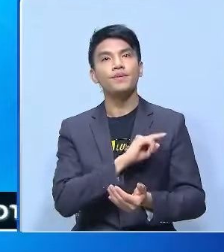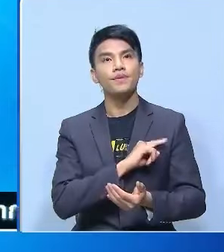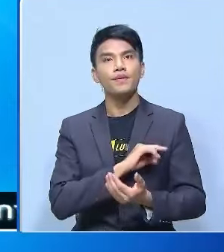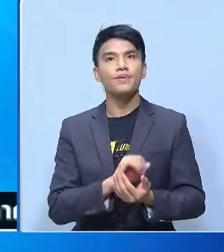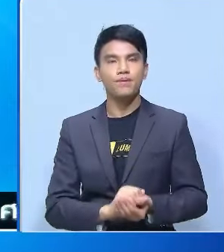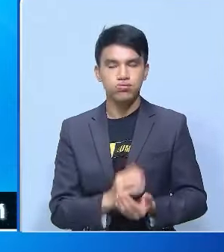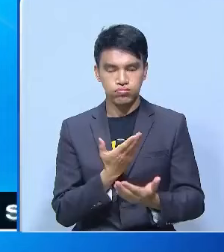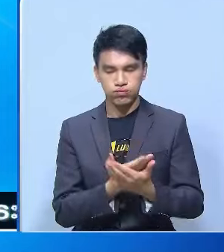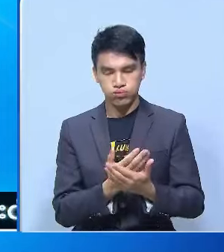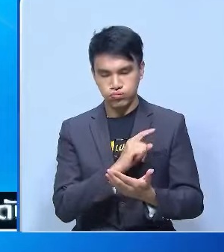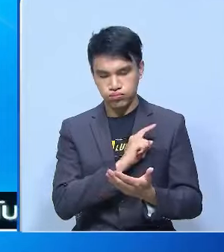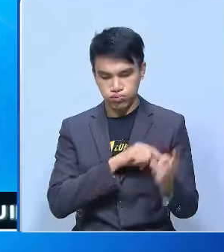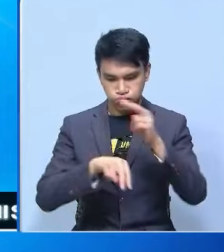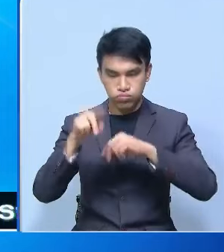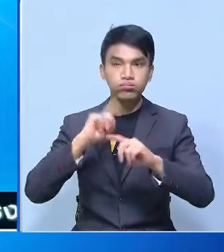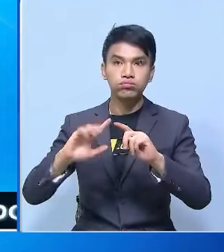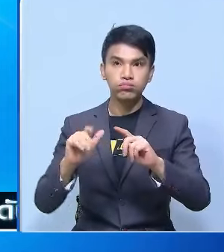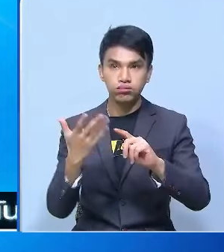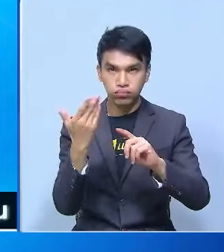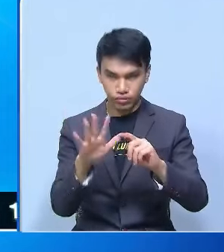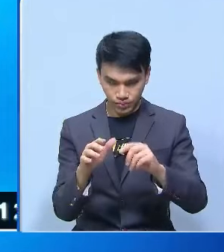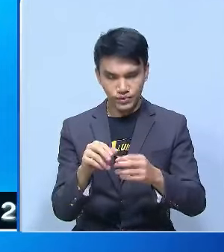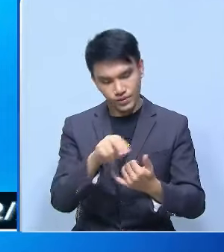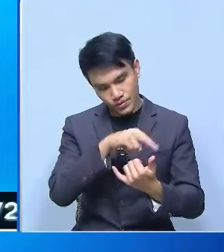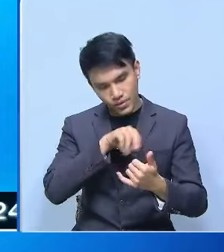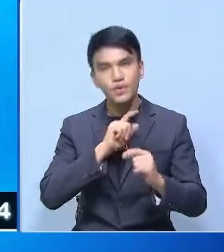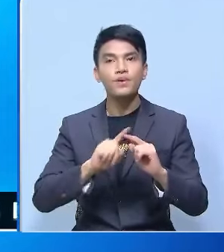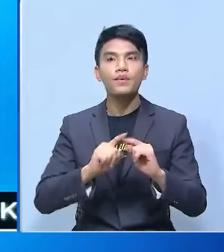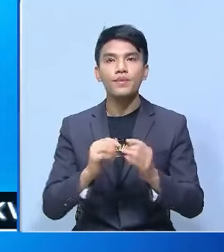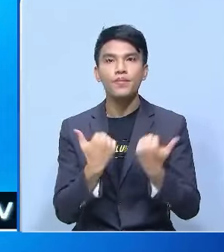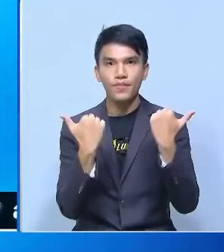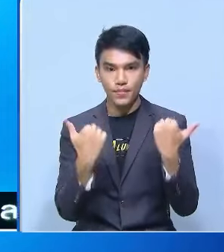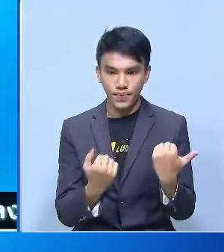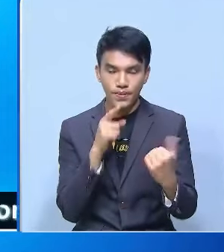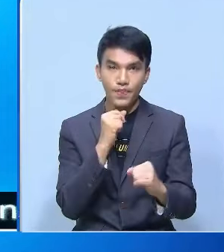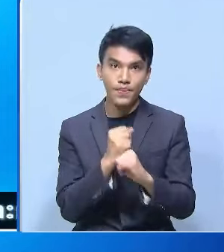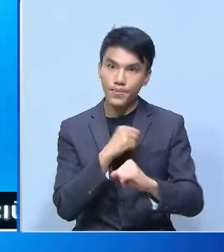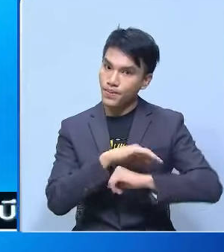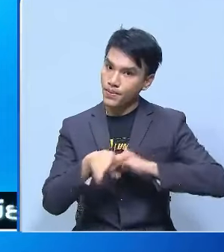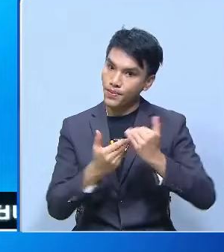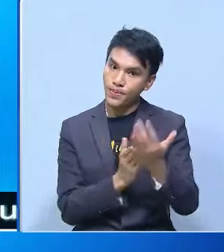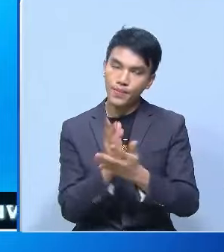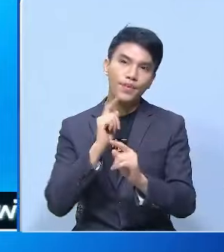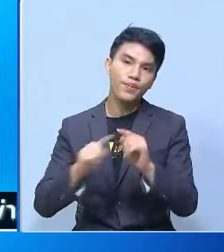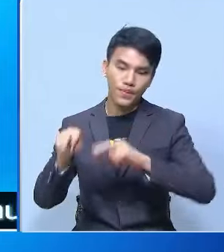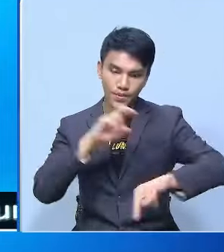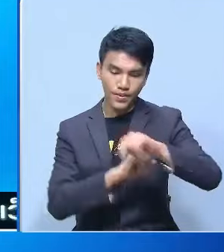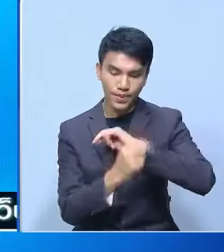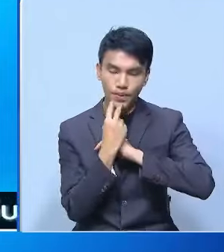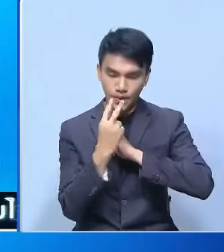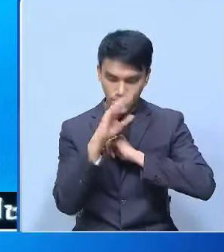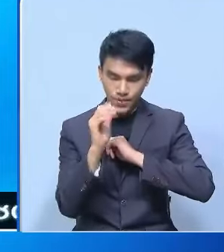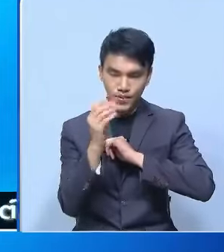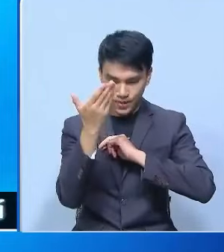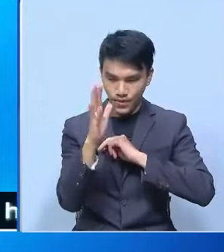ออกค่ารักษาพยาบาลให้กับผู้บาดเจ็บรวมถึงค่าทำขวัญด้วยเบื้องต้นสั่งการให้ทุกพื้นที่ทุกเขตเนี่ยตรวจสอบบริเวณป้ายรถเมย์ด้วยนะ